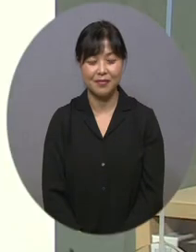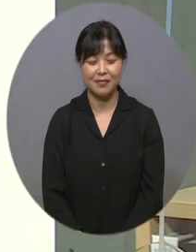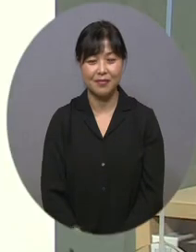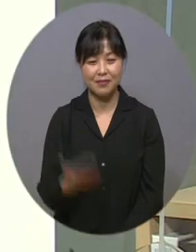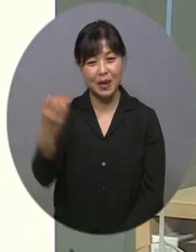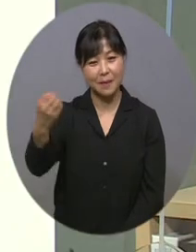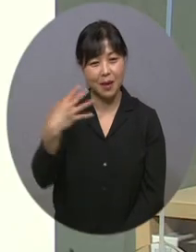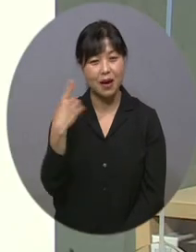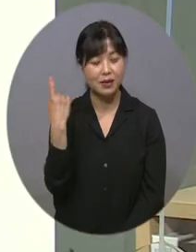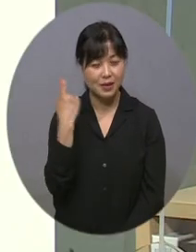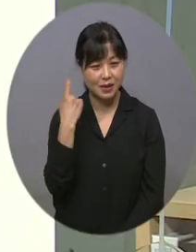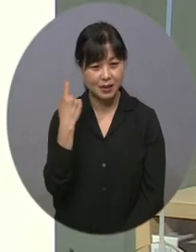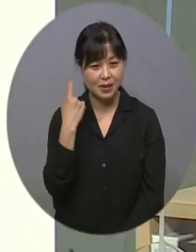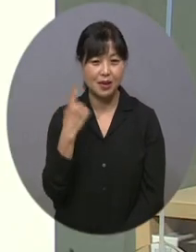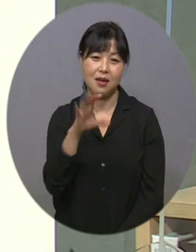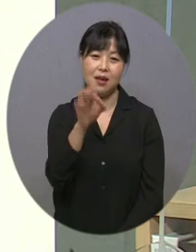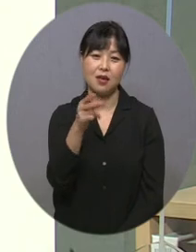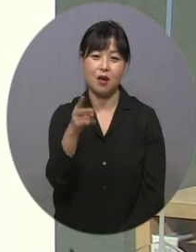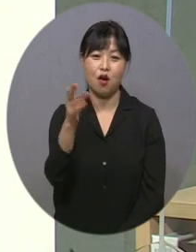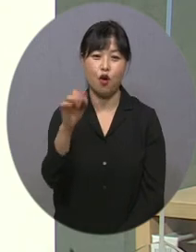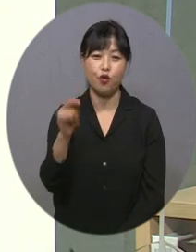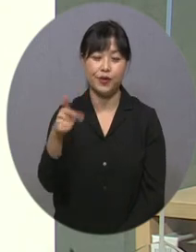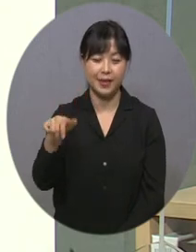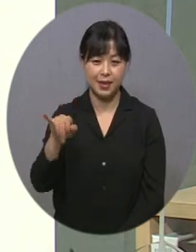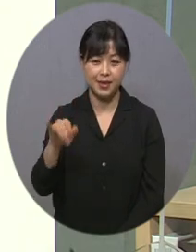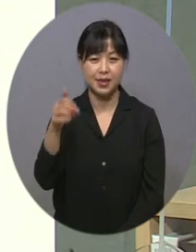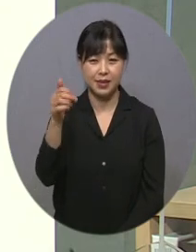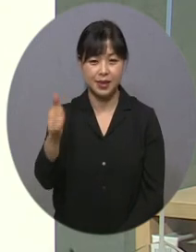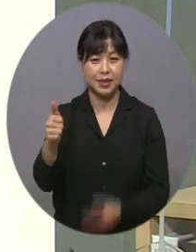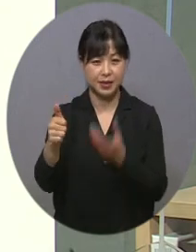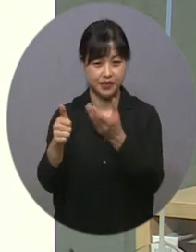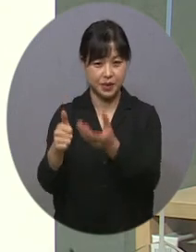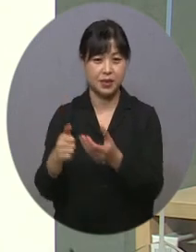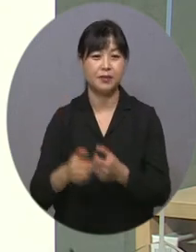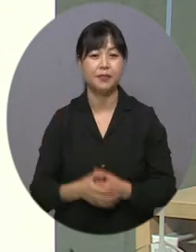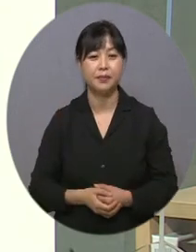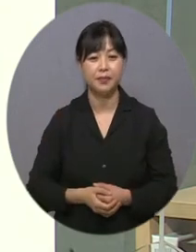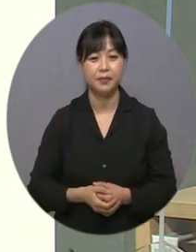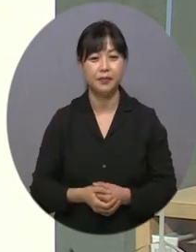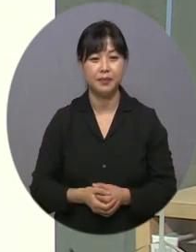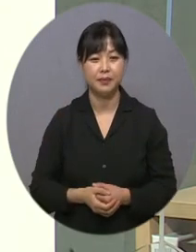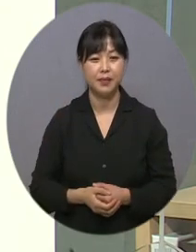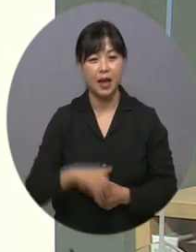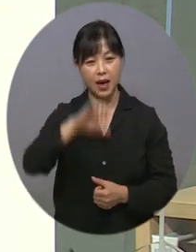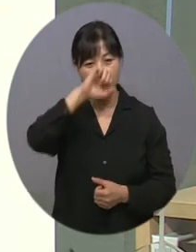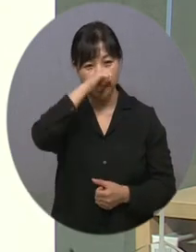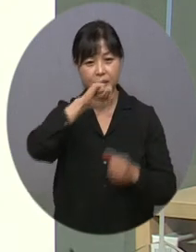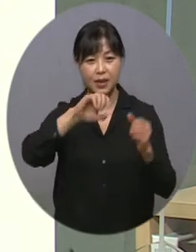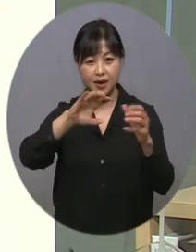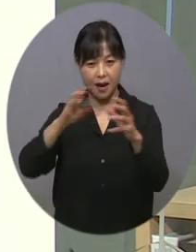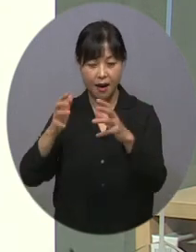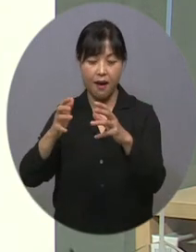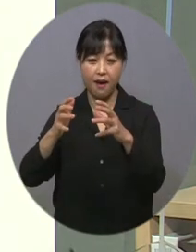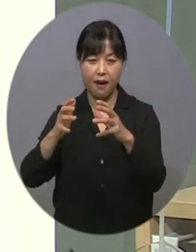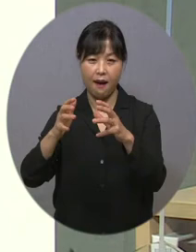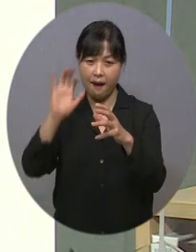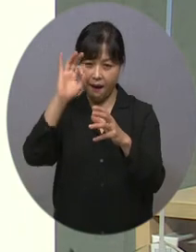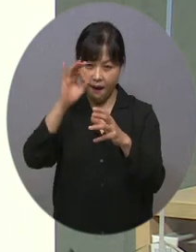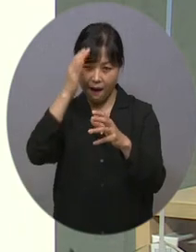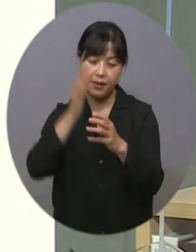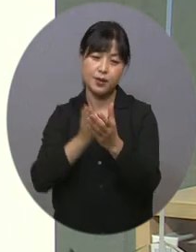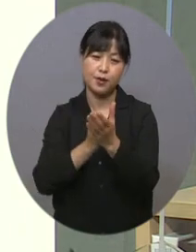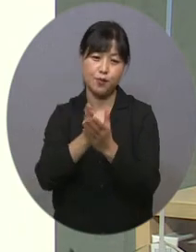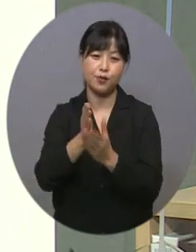들어보니까 우리 여운기 이사장께서는 예. 아주 아프리카에는 아주